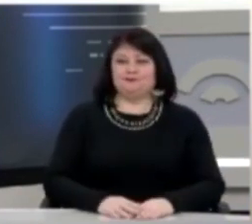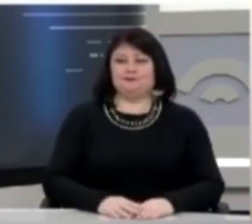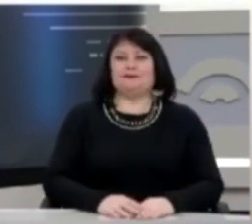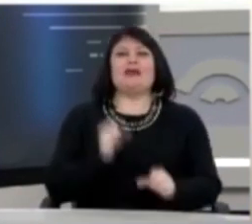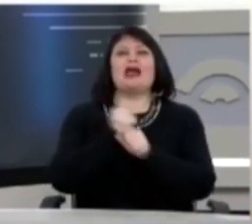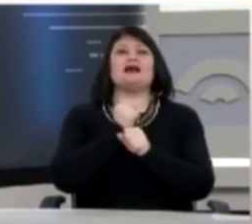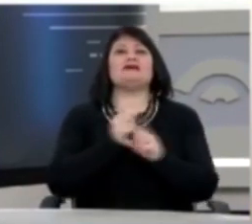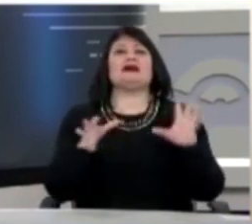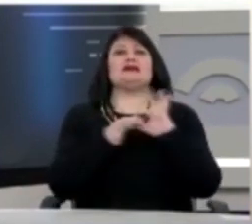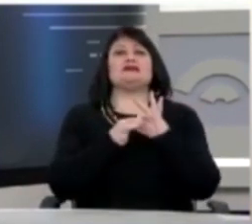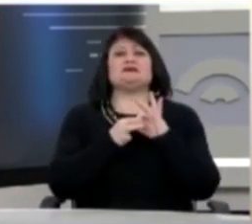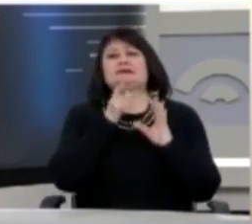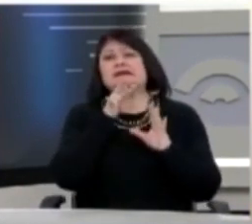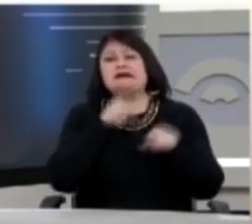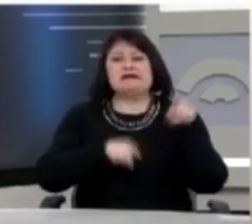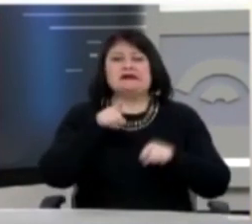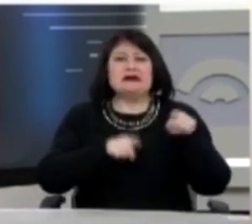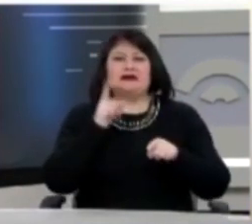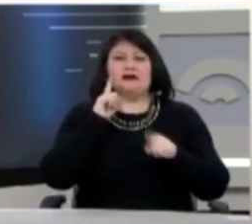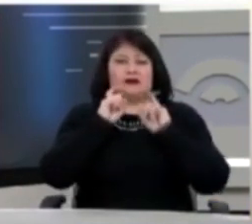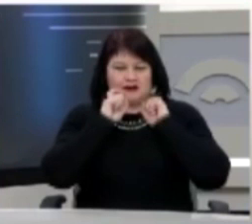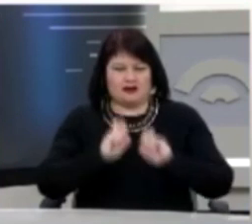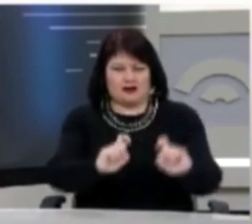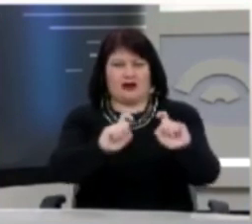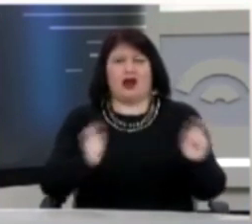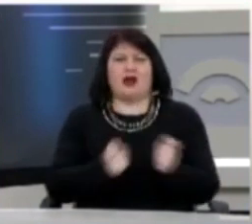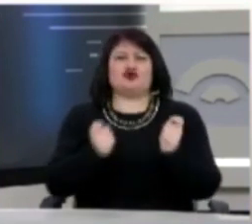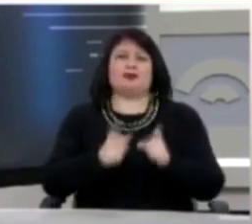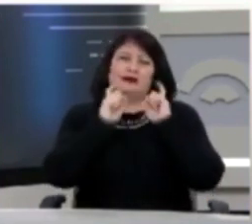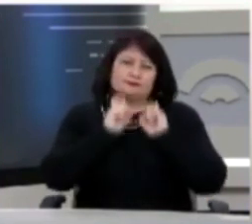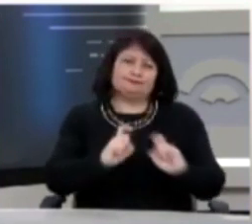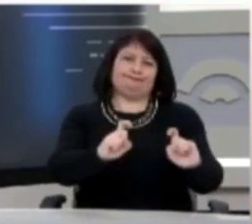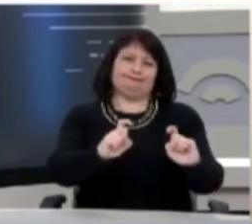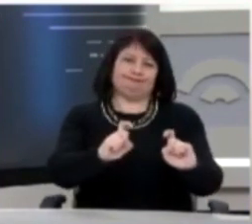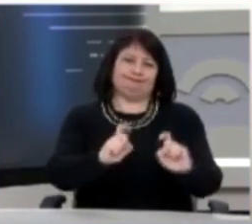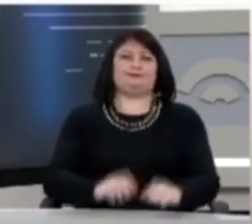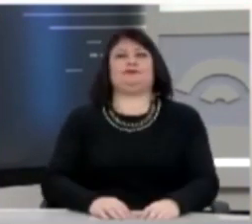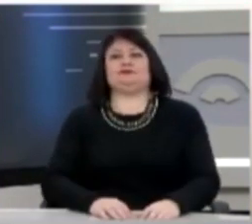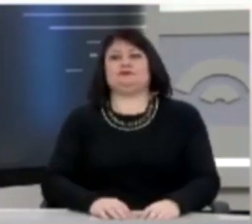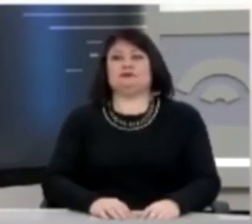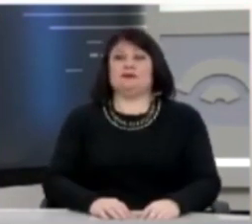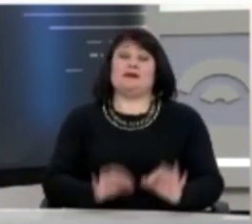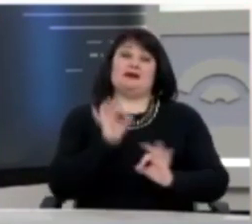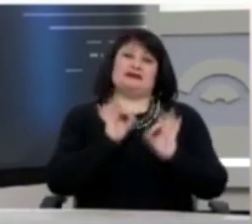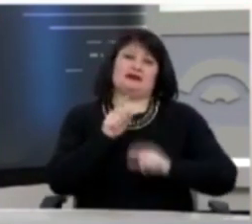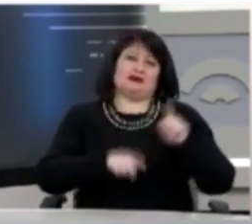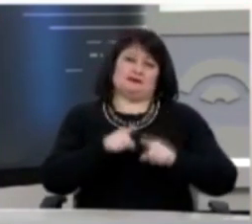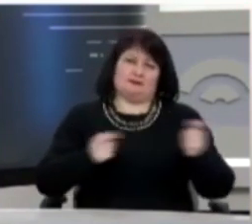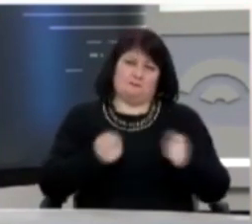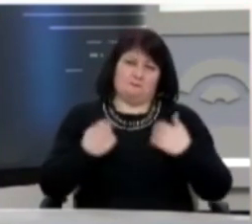Εργασιακές σχέσεις λάστιχο για να είναι εξαρτώμενοι οι εργαζόμενοι. Βέβαια υλοποιήθηκαν